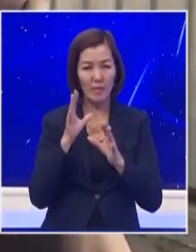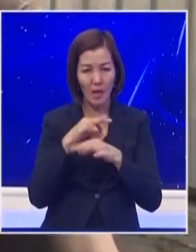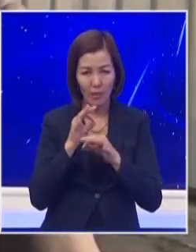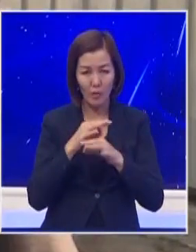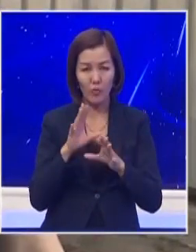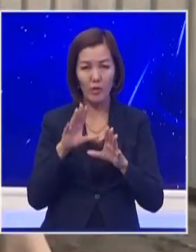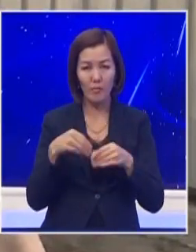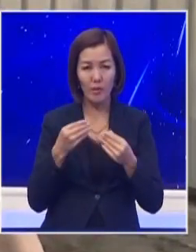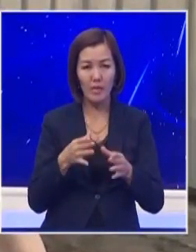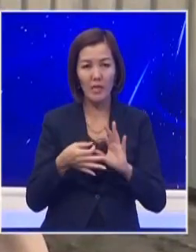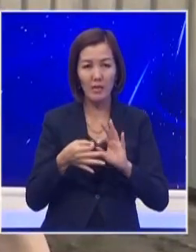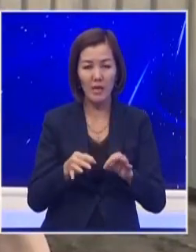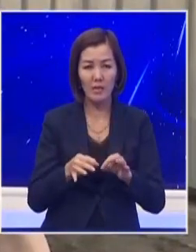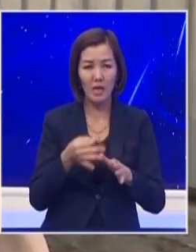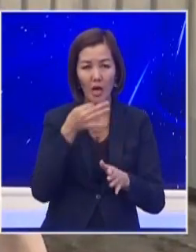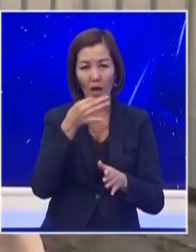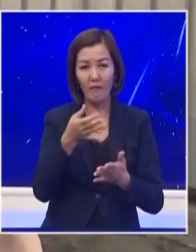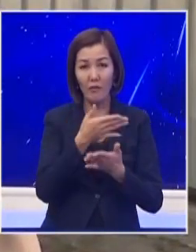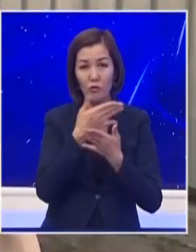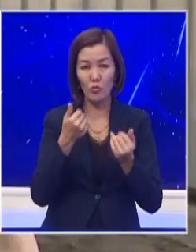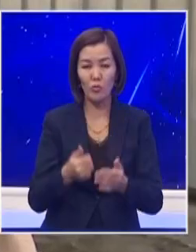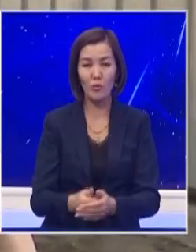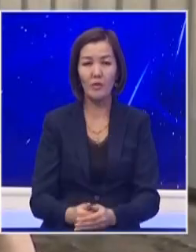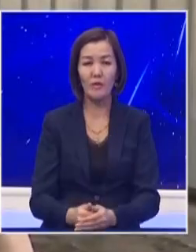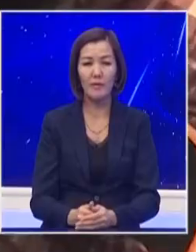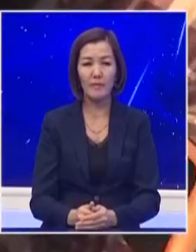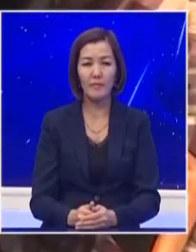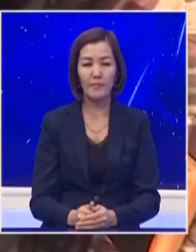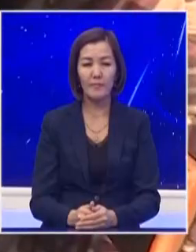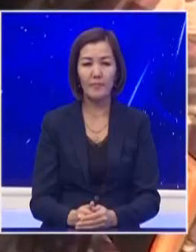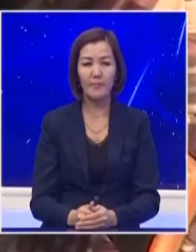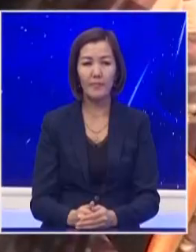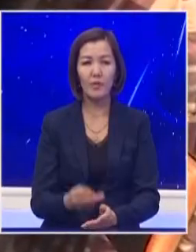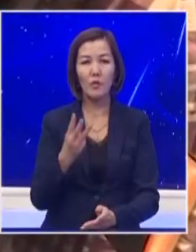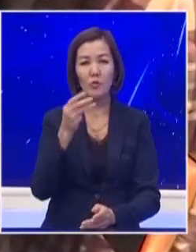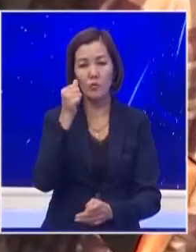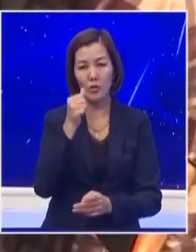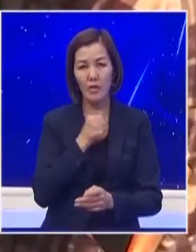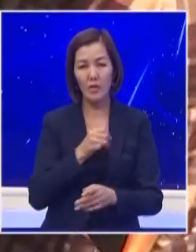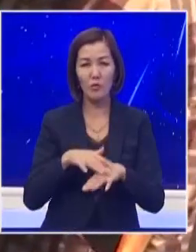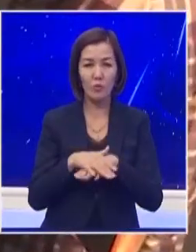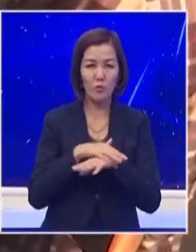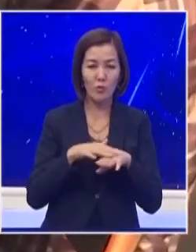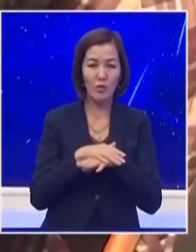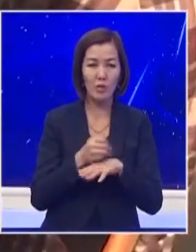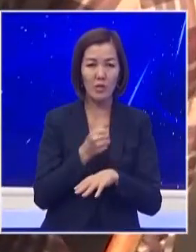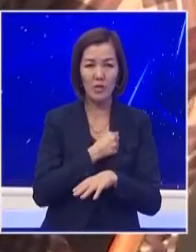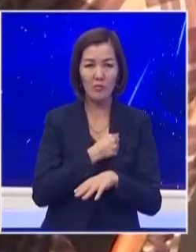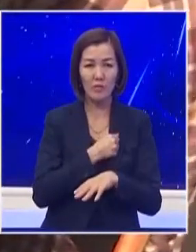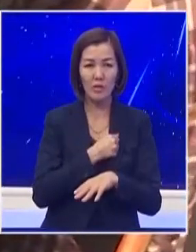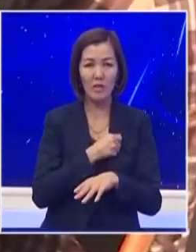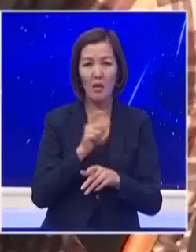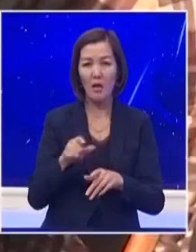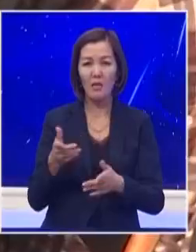берілген нақты дәлел болмағаннан біз оны айта алмаймыз. Үш айдан бері опық жеп жүрген тұрғындарға жаны ашып жатқан ешкім